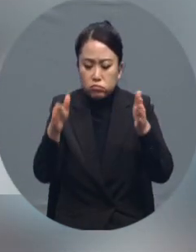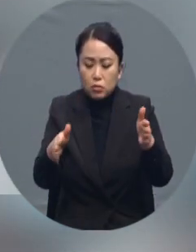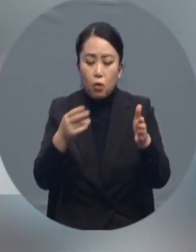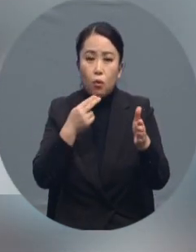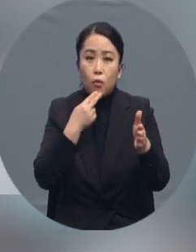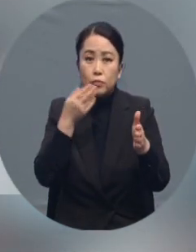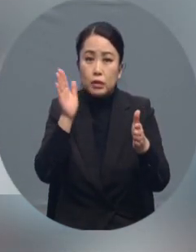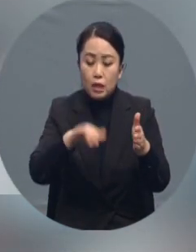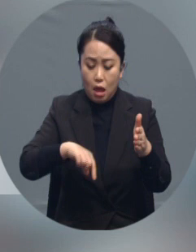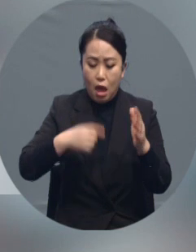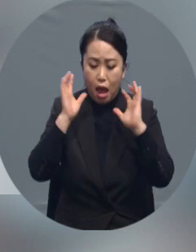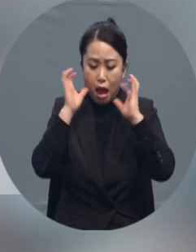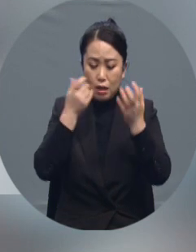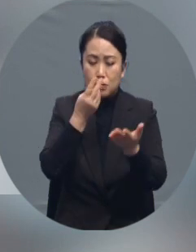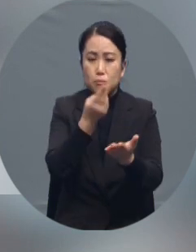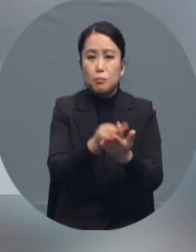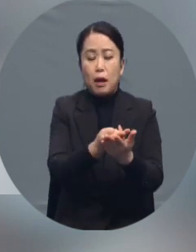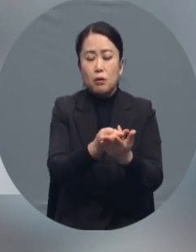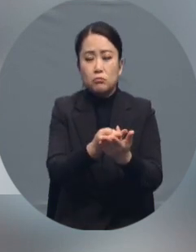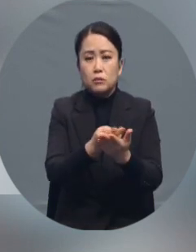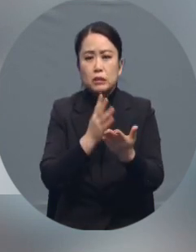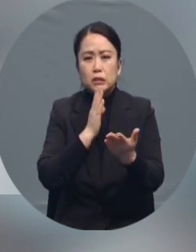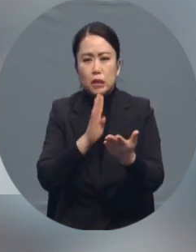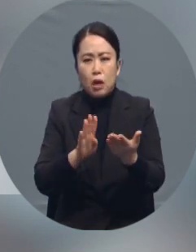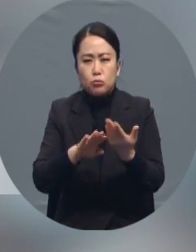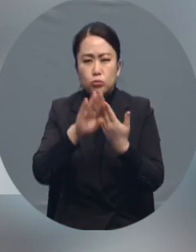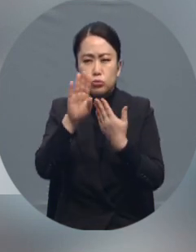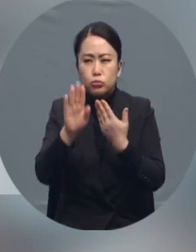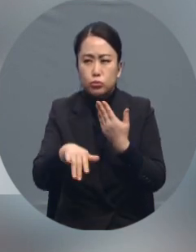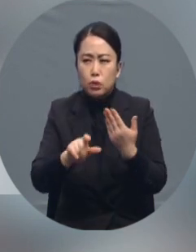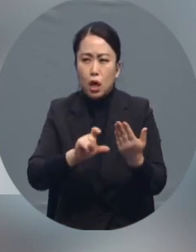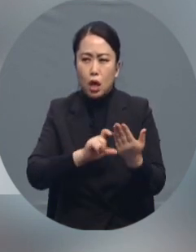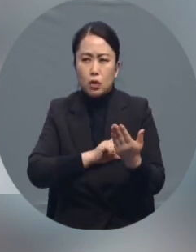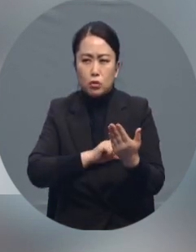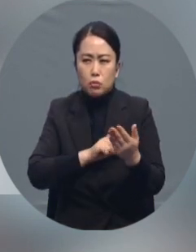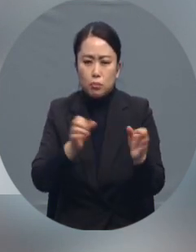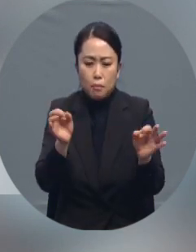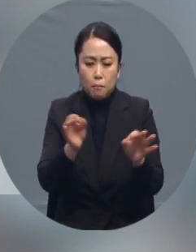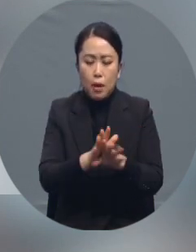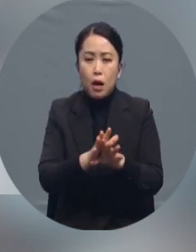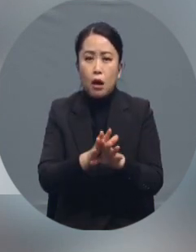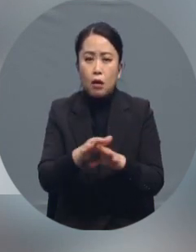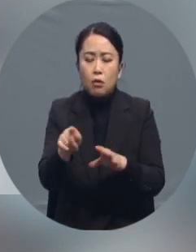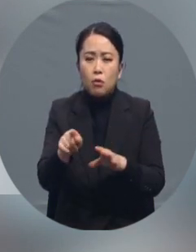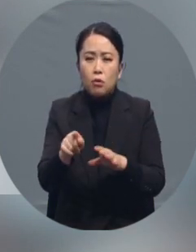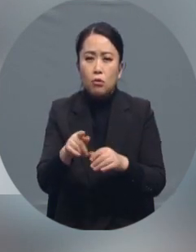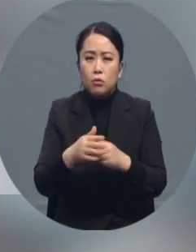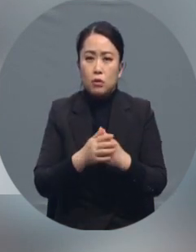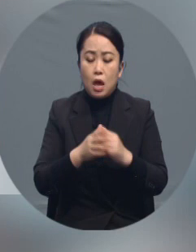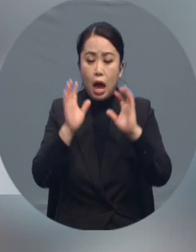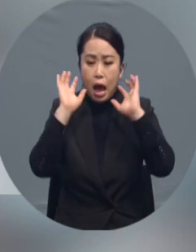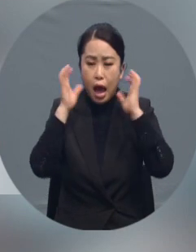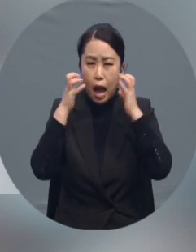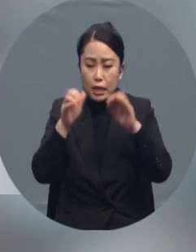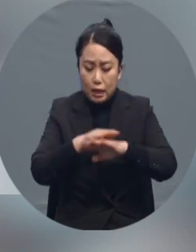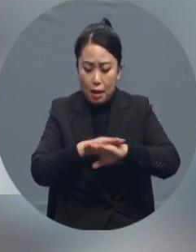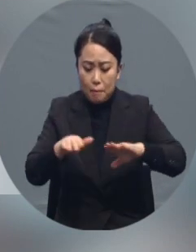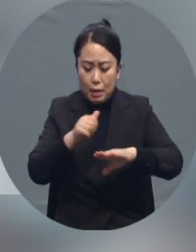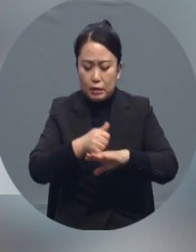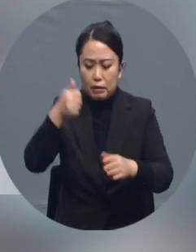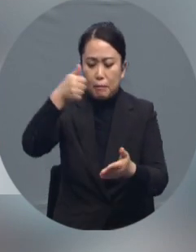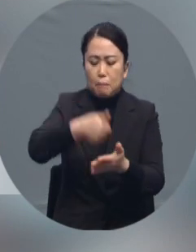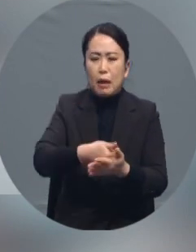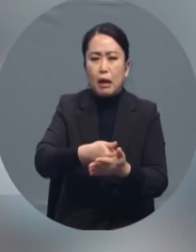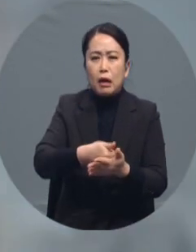아기는 혼자 남겨졌고 약 4분이 흐른 뒤 이름표가 화면에서 사라집니다. 아기가 바닥으로